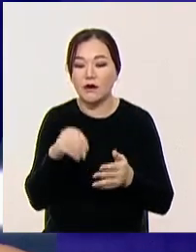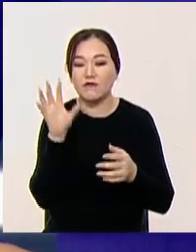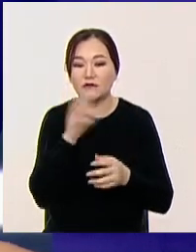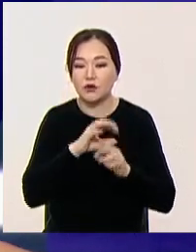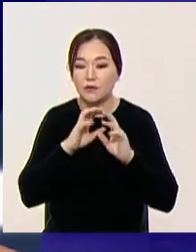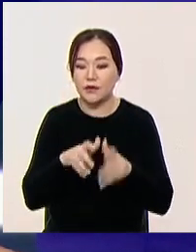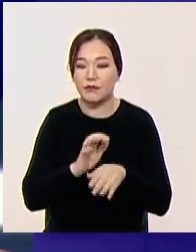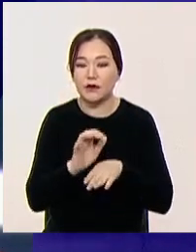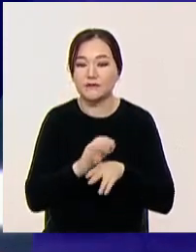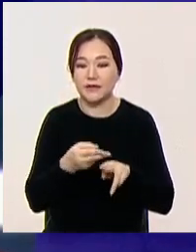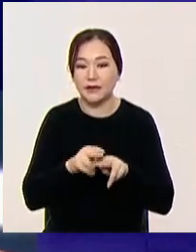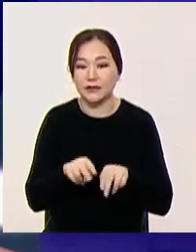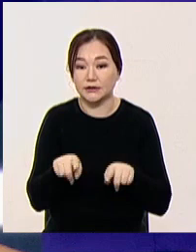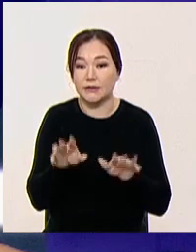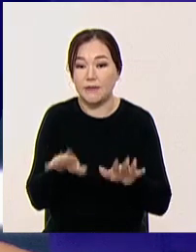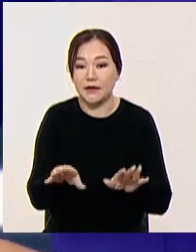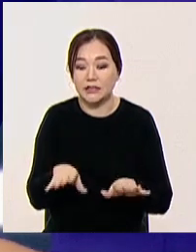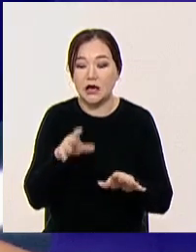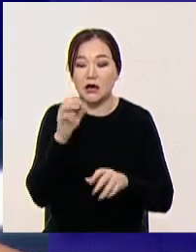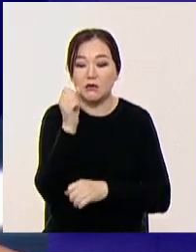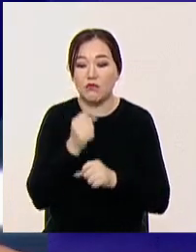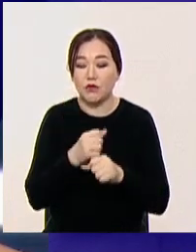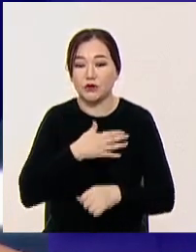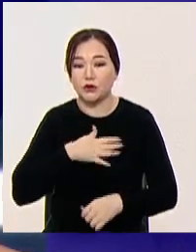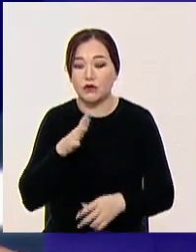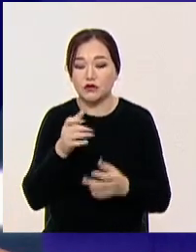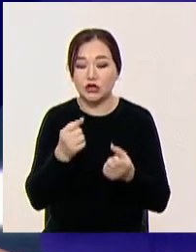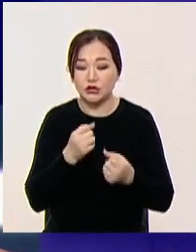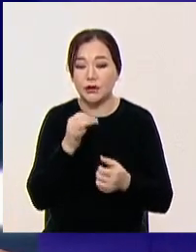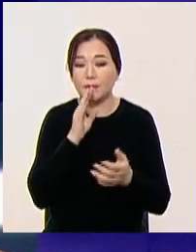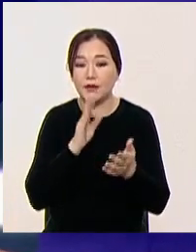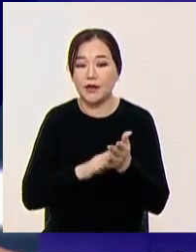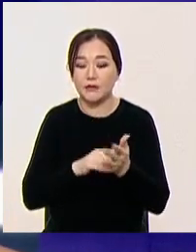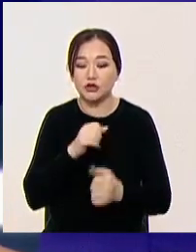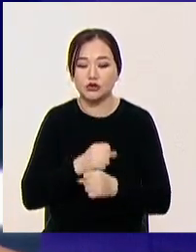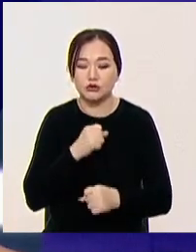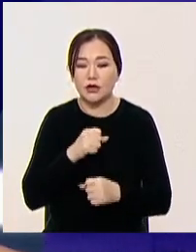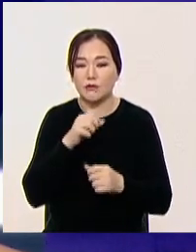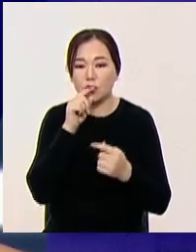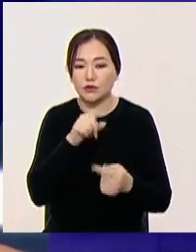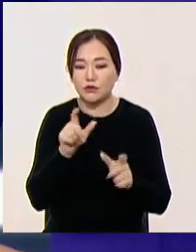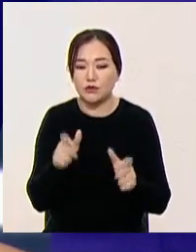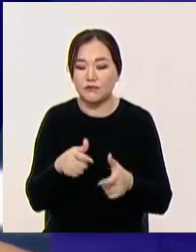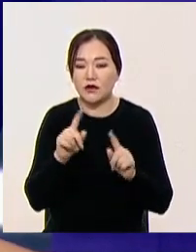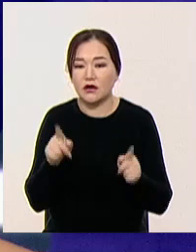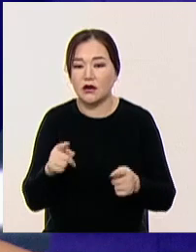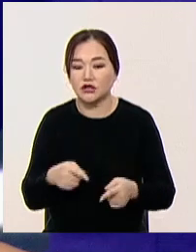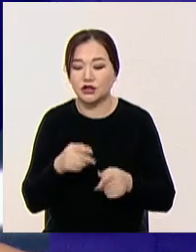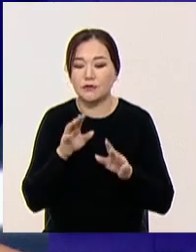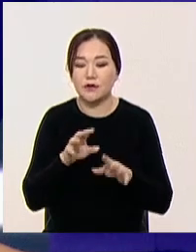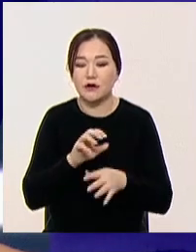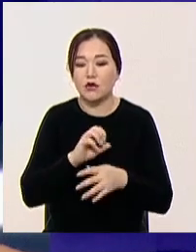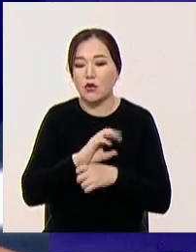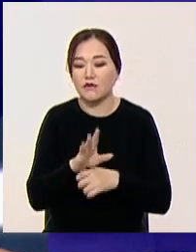мире, производят именно здесь. Персонал завода недоволен задержками премии и жесткими антиковидными ограничениями на рабочих